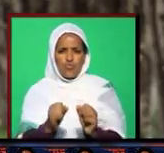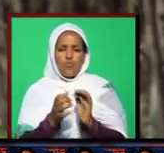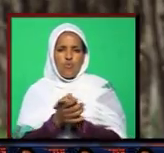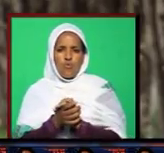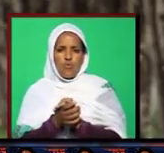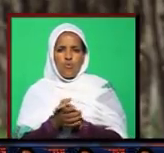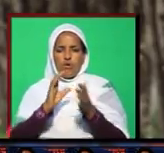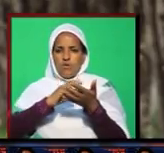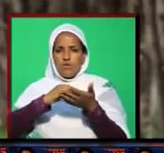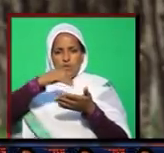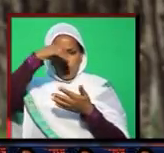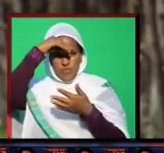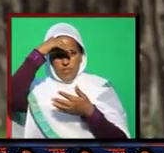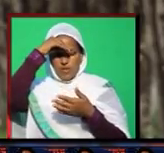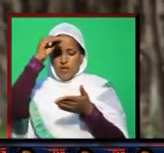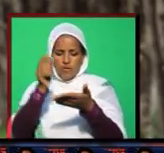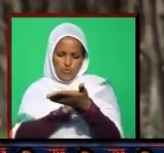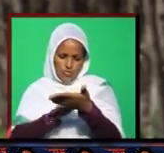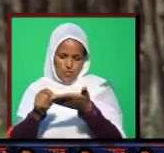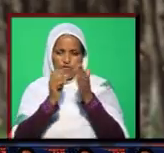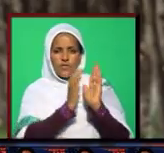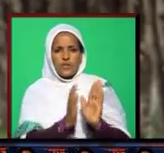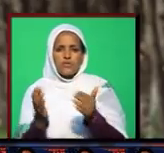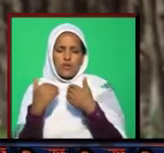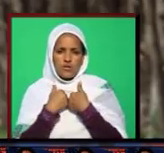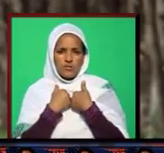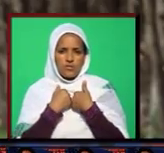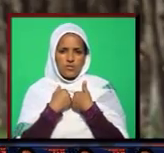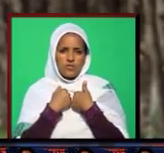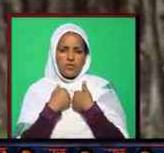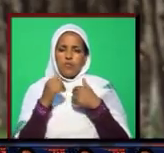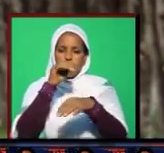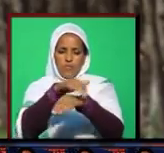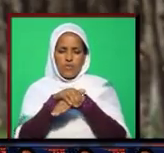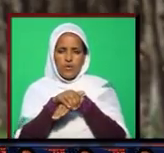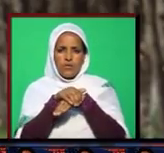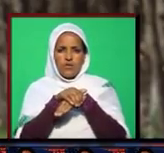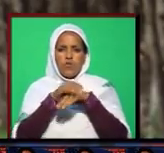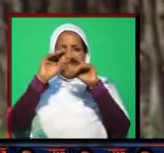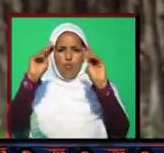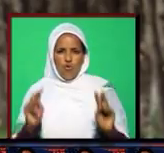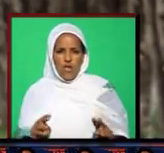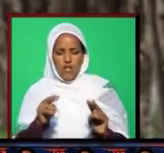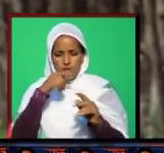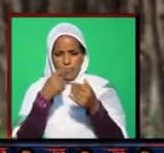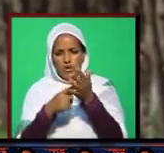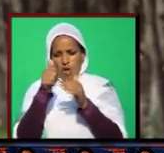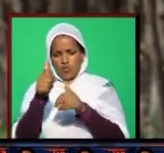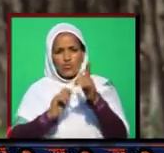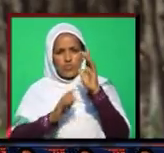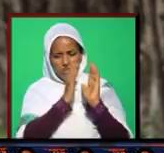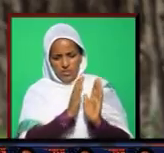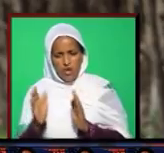ችሎ የመማሪያ ጽሁፎች እየተዘጋጁለት በእንግሊዝኛው ሞጁል እንደሚባለው